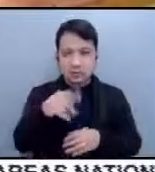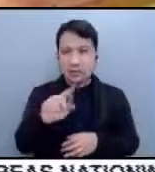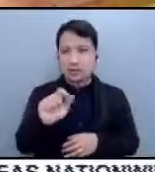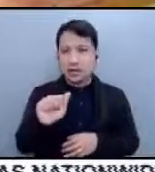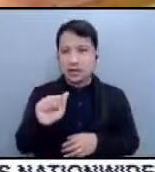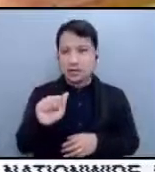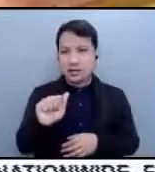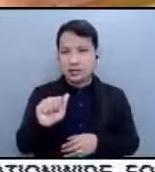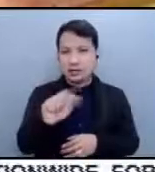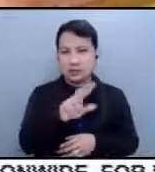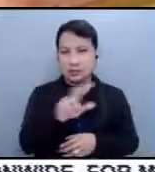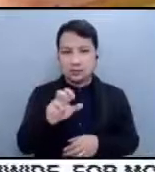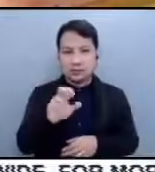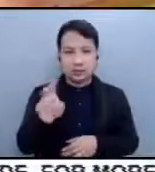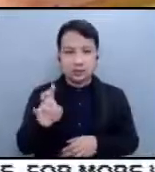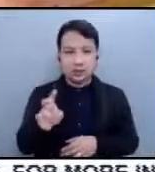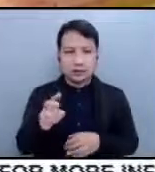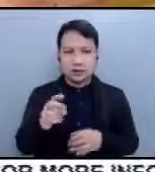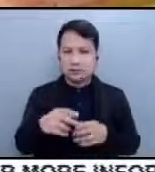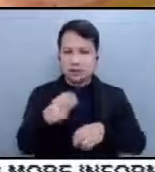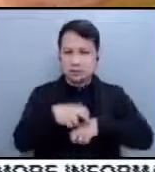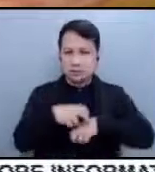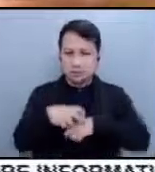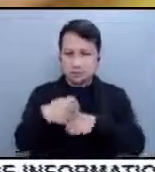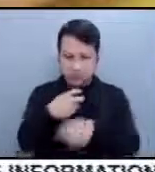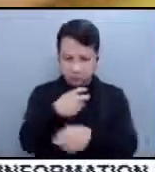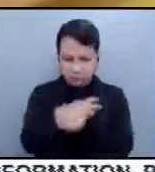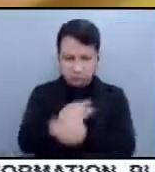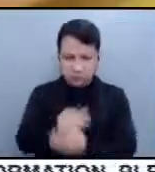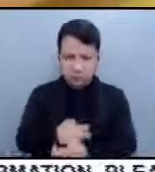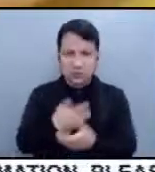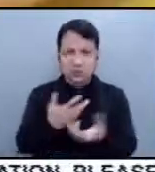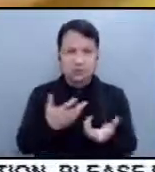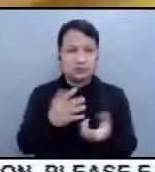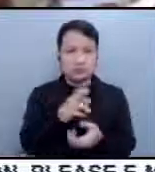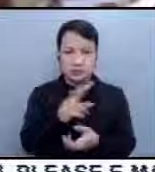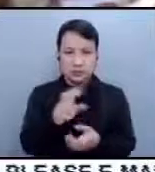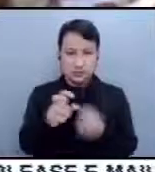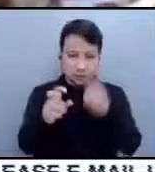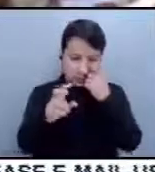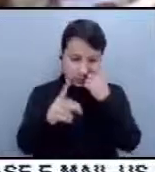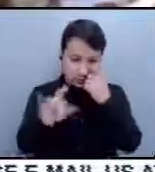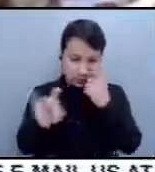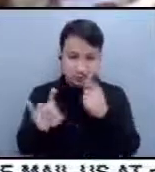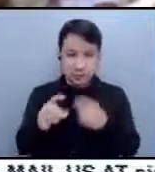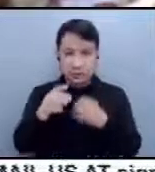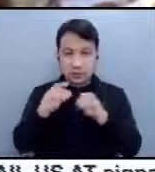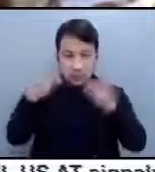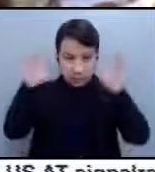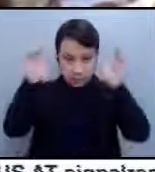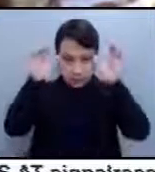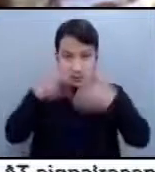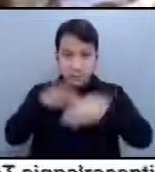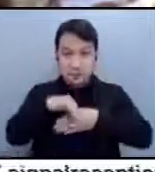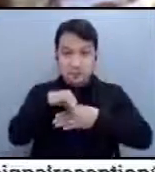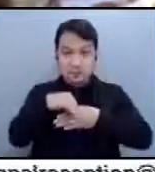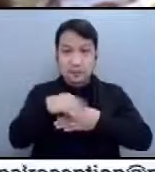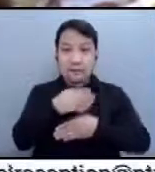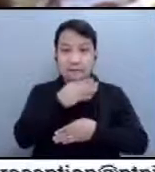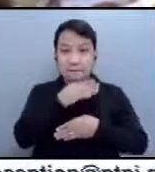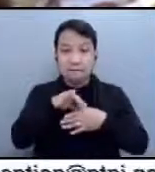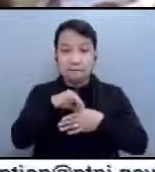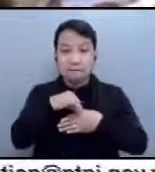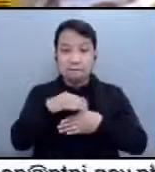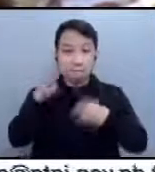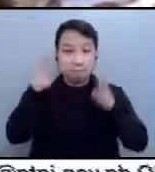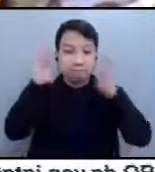per kilo. Ang buto-buto, 300 pesos per kilo din. Pagdating naman sa baka, ang presyo nito naglalaro sa 380